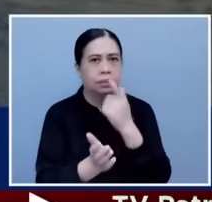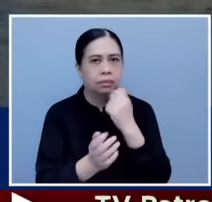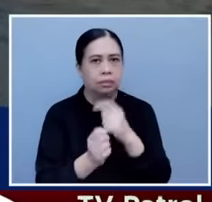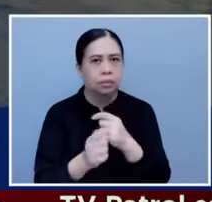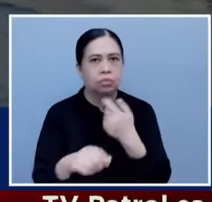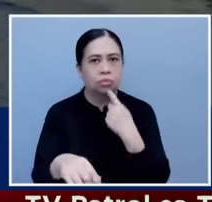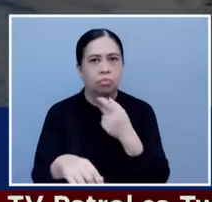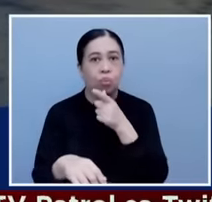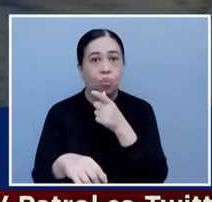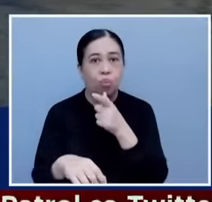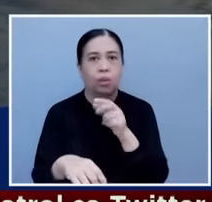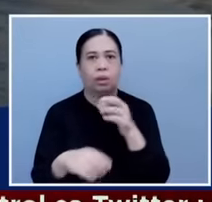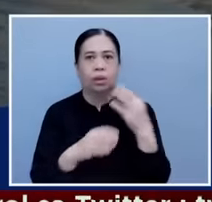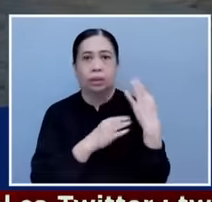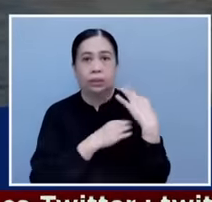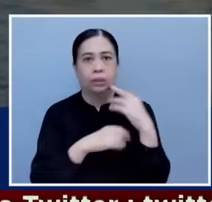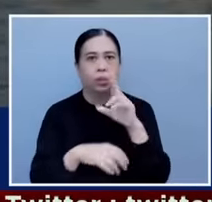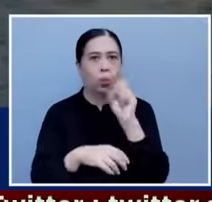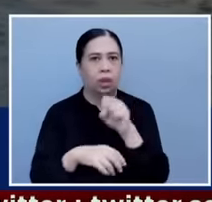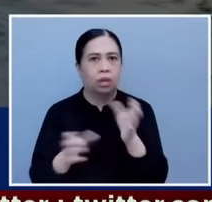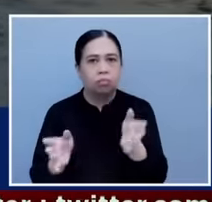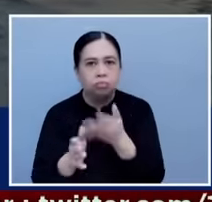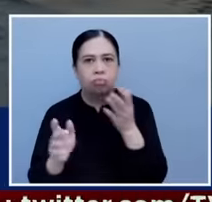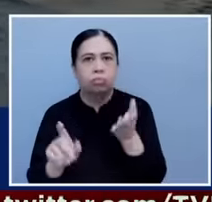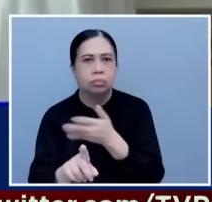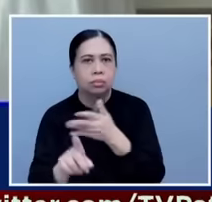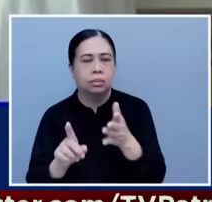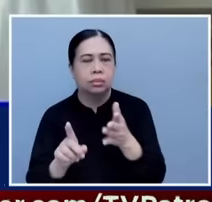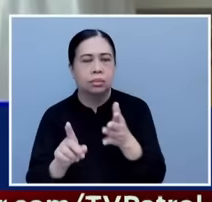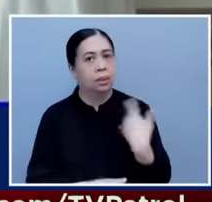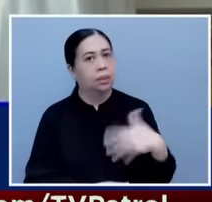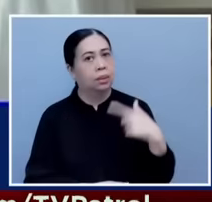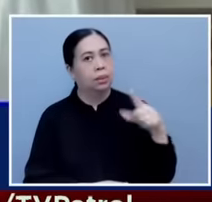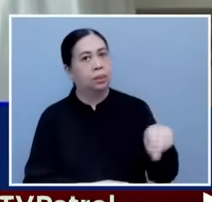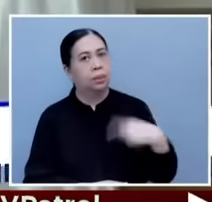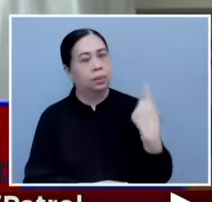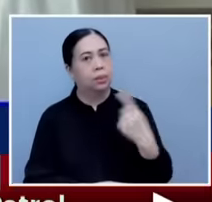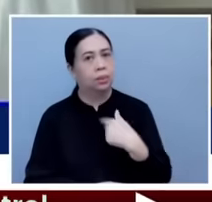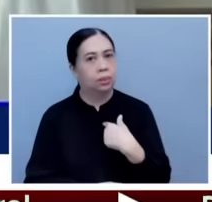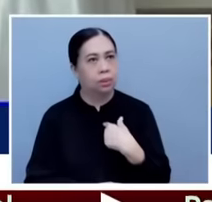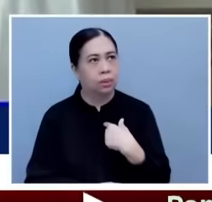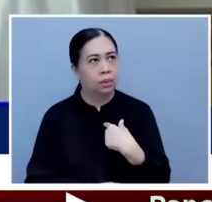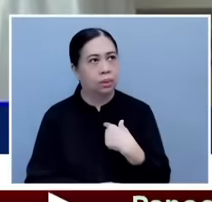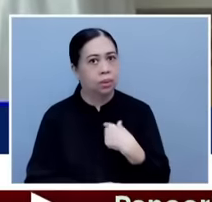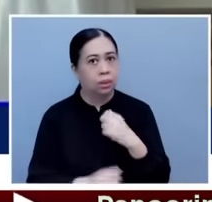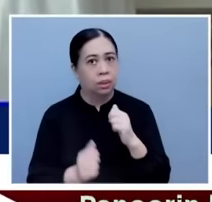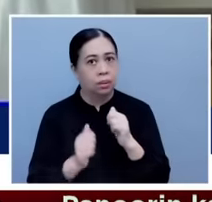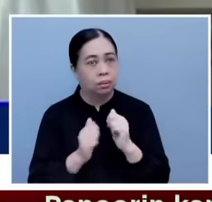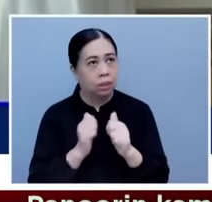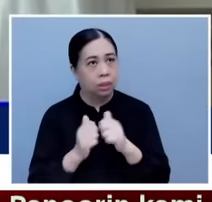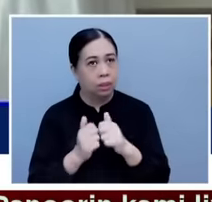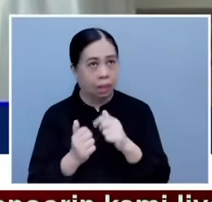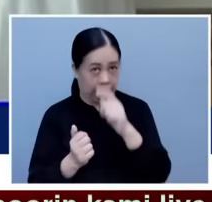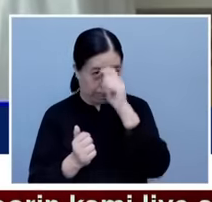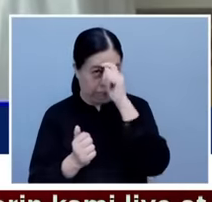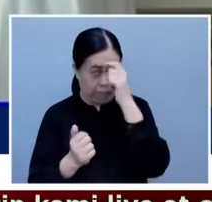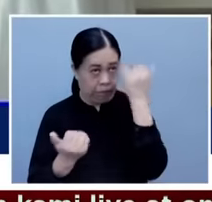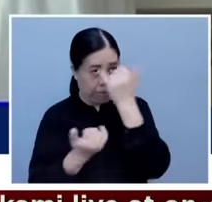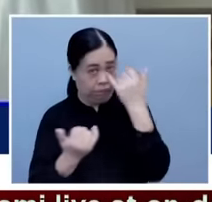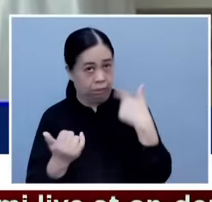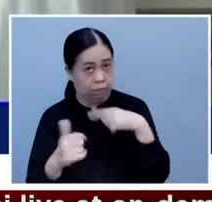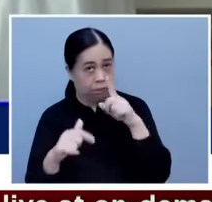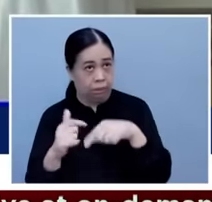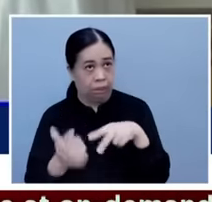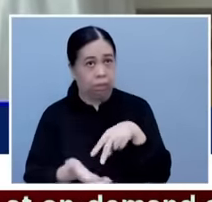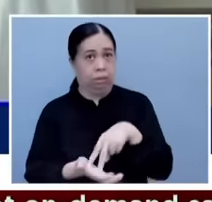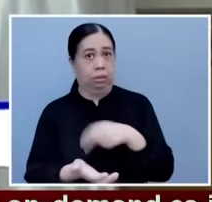ng US. Ito po'y nakakainsulto sa Pilipino. It assumes that we have no ability to think for ourselves and to stand